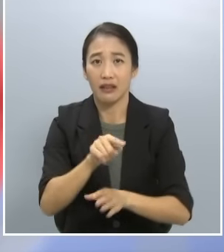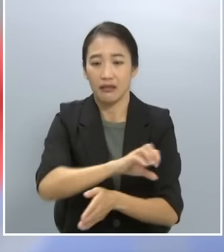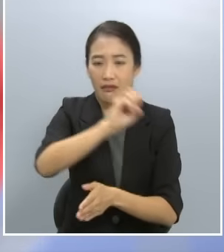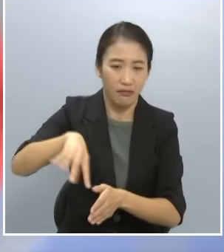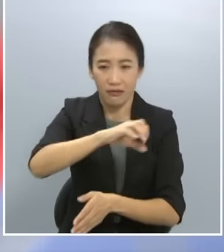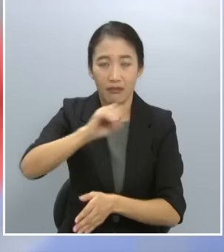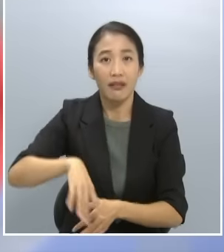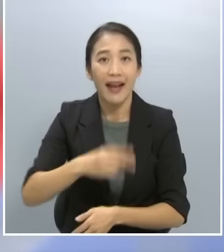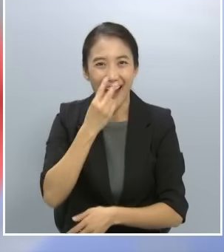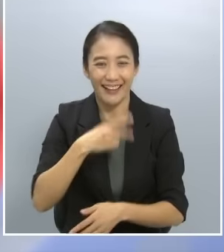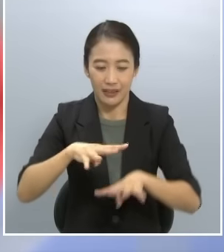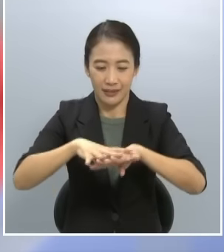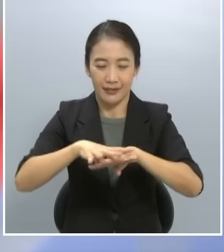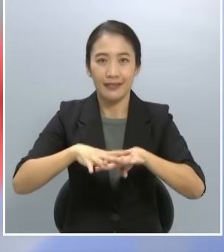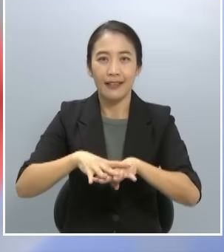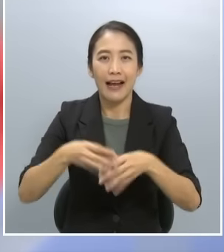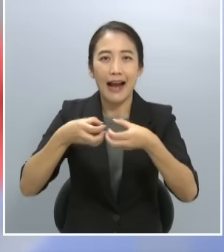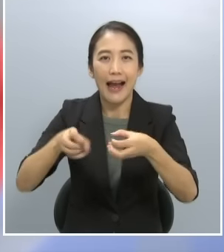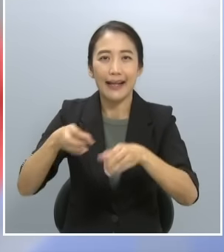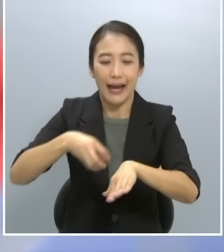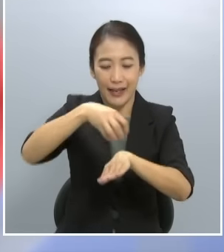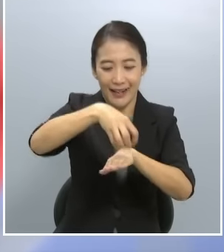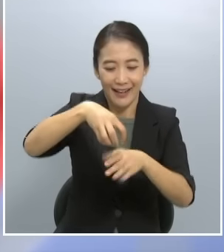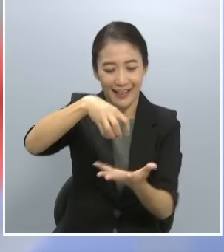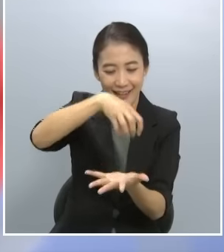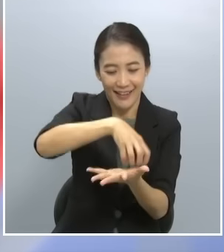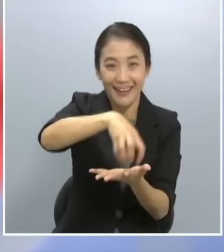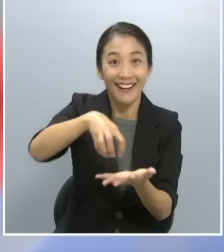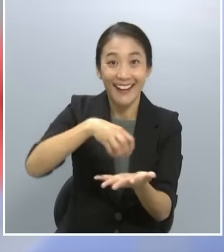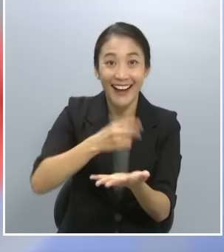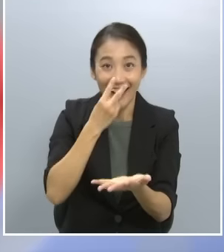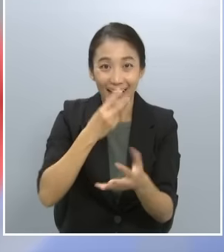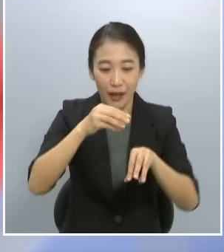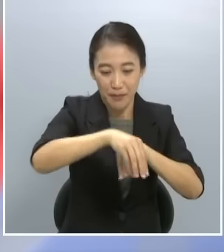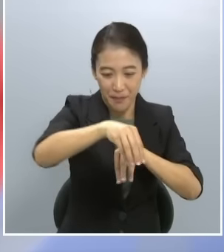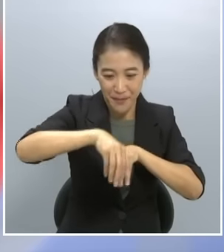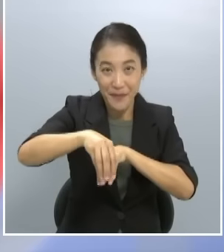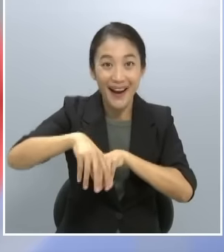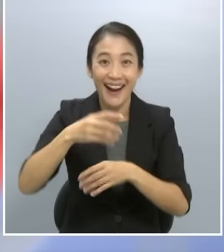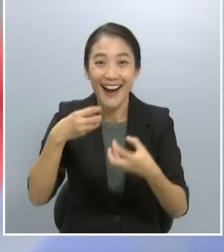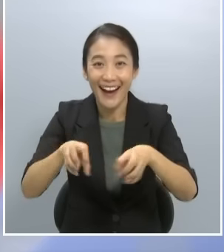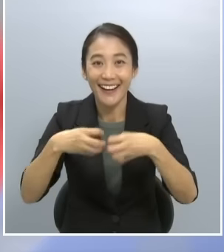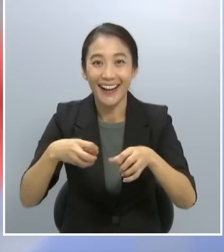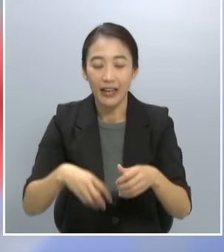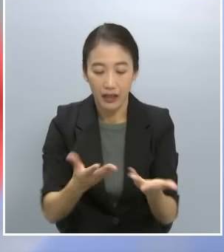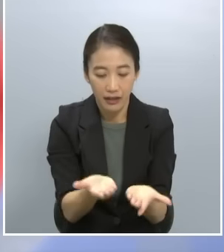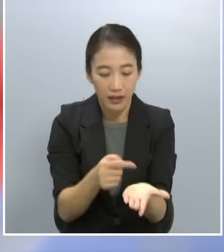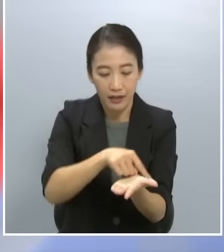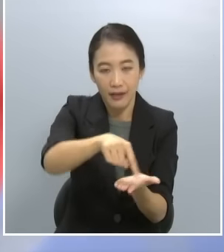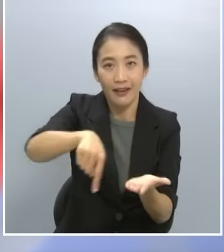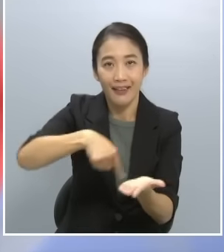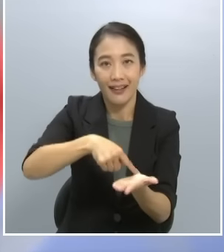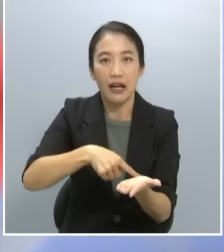ะรังไข่ใช่ไหม ใช่ที่ใส่ไข่ ใส่ไข่เขาเรียกว่าอะไรนะ แผงไข่หรอ เออแผงไอ้แผงไข ่ค่ะ เนี่